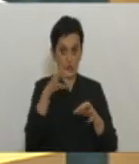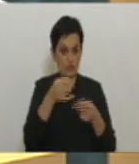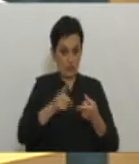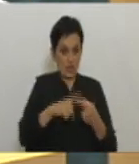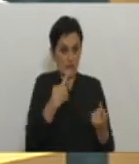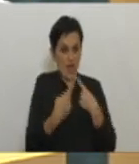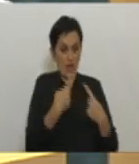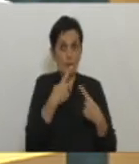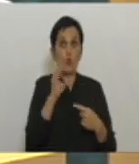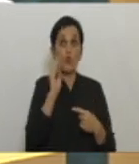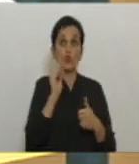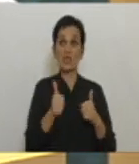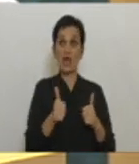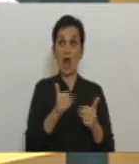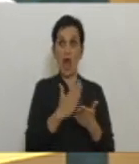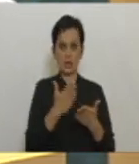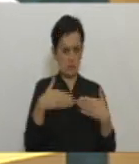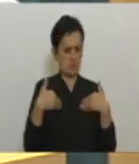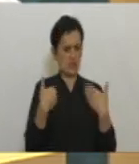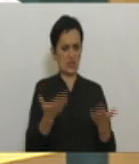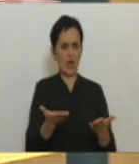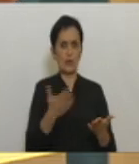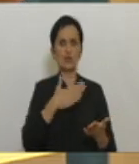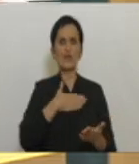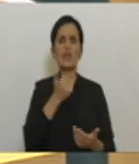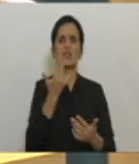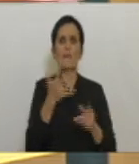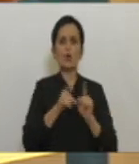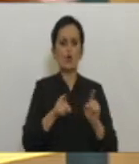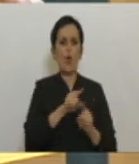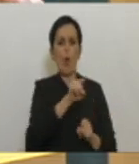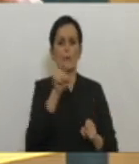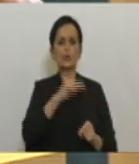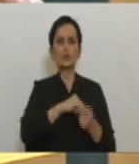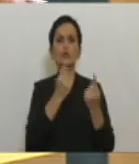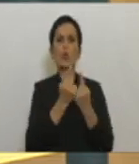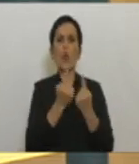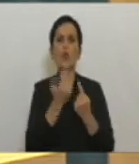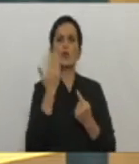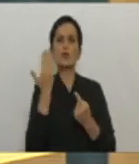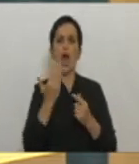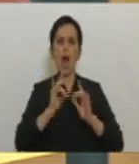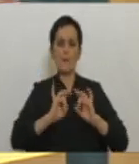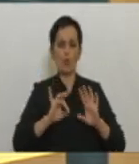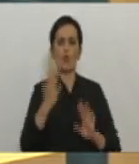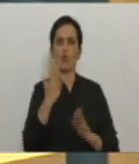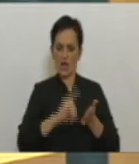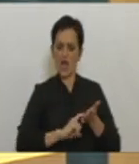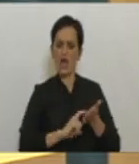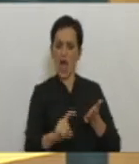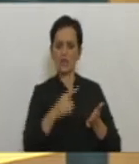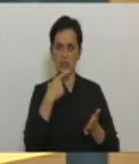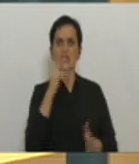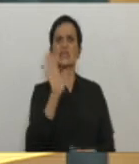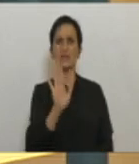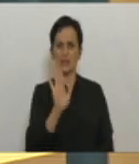როცა არის კარგი და მართლა მისასალმებელია ჩვენი რამდენიმე ოპოზიციონერი კოლეგის გამოსვლა ამასთან დაკავშირებით რომლებაც ხაზი გაუსვეს კი ბატონო